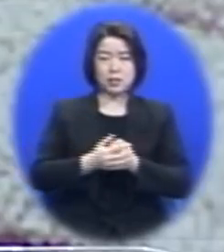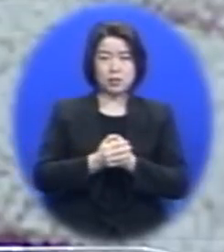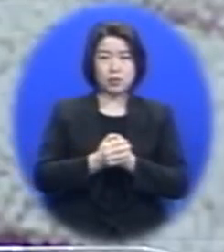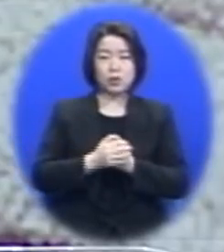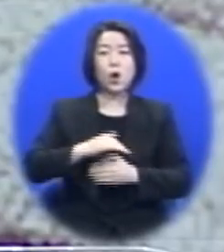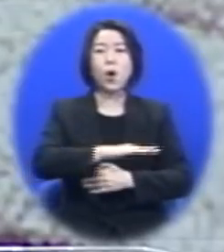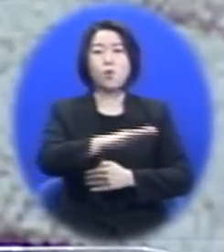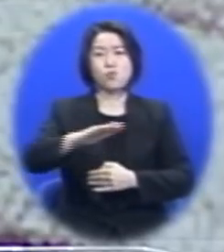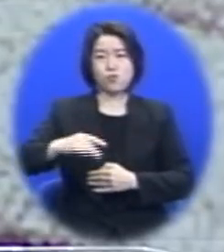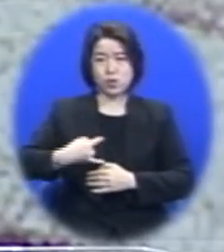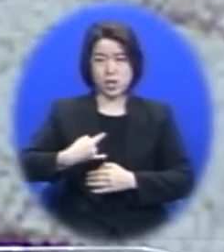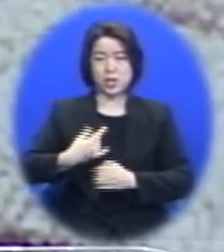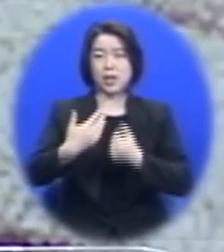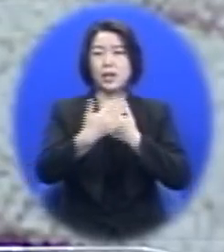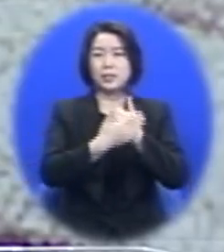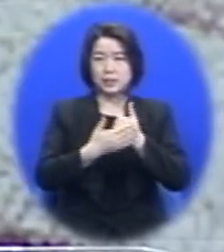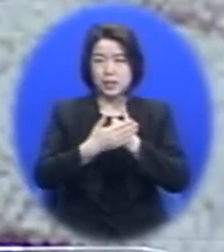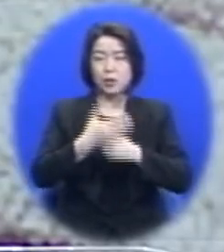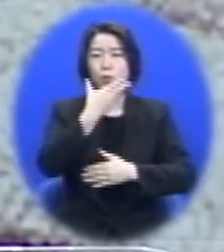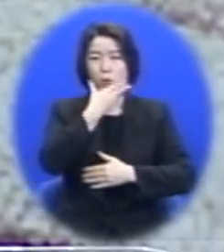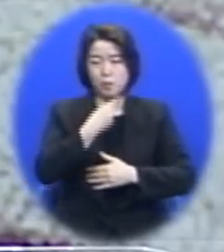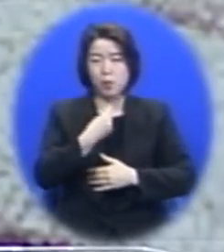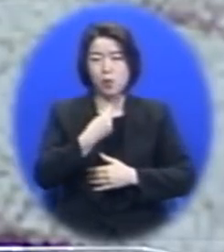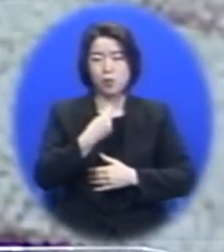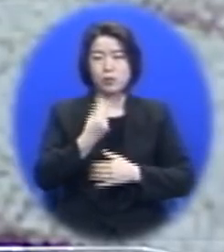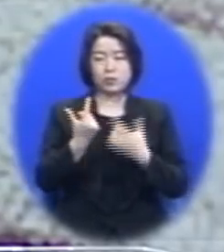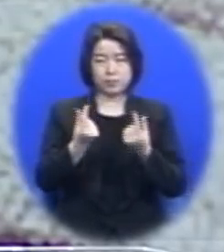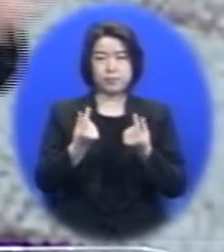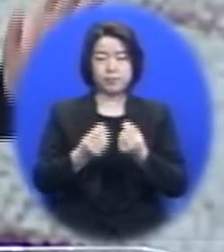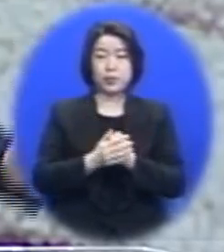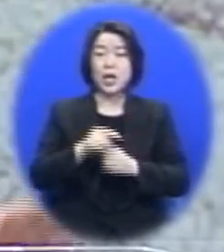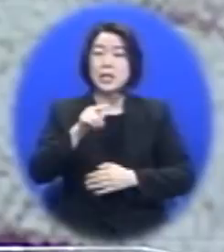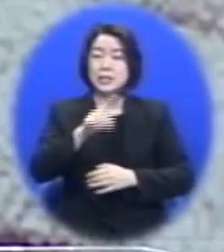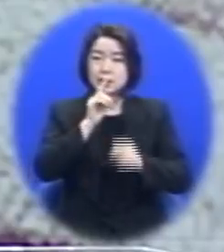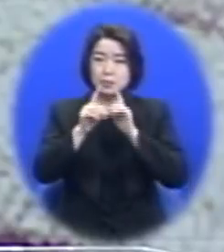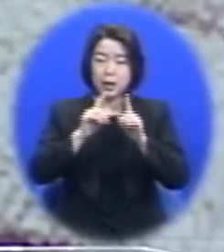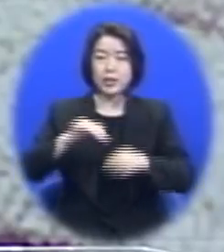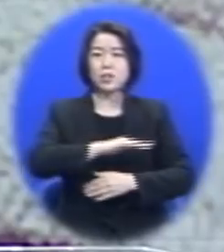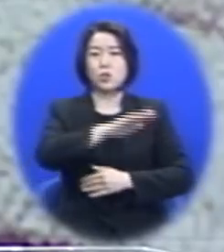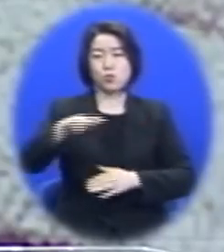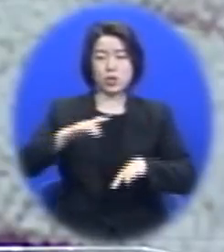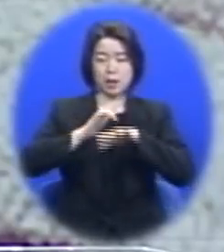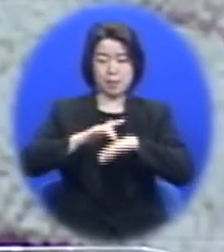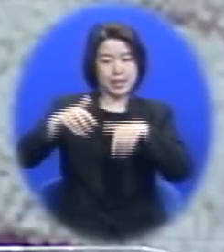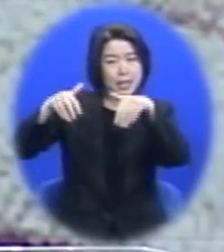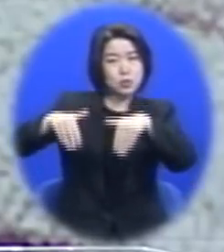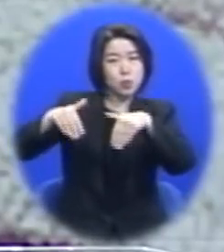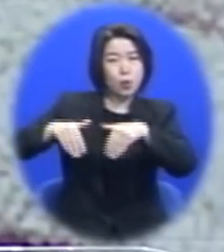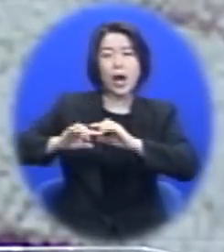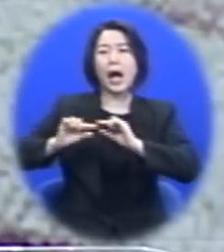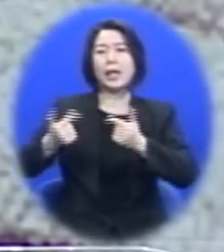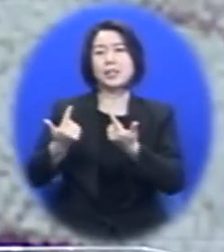은혜요 복입니다 그 말은 우리가 마귀의 종이 아니라는 뜻이니